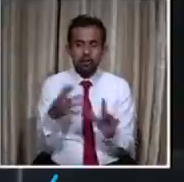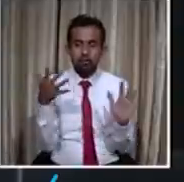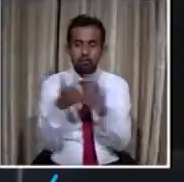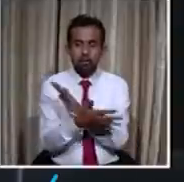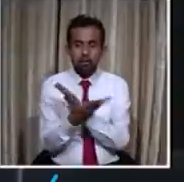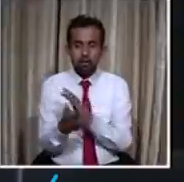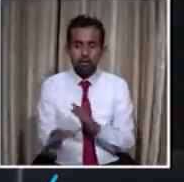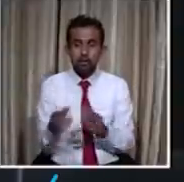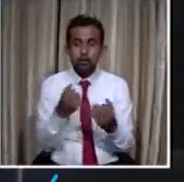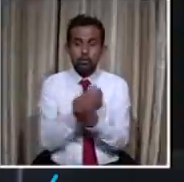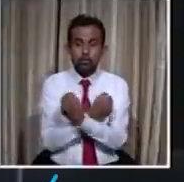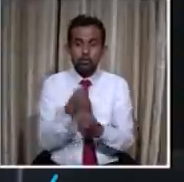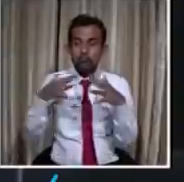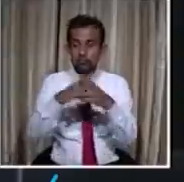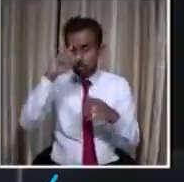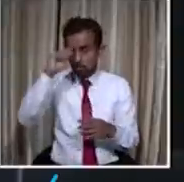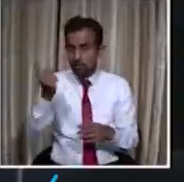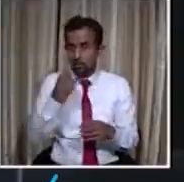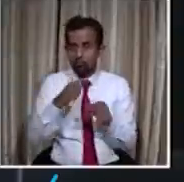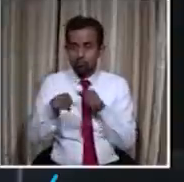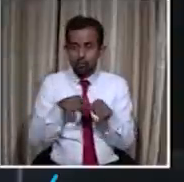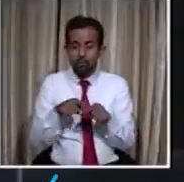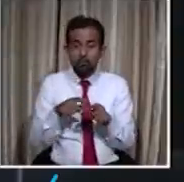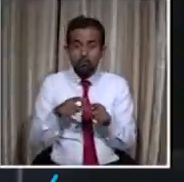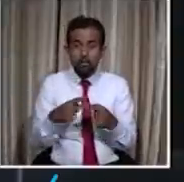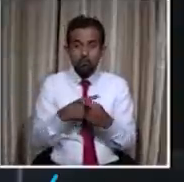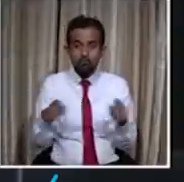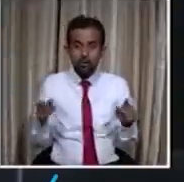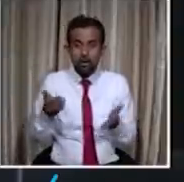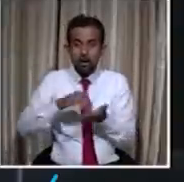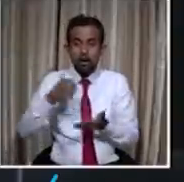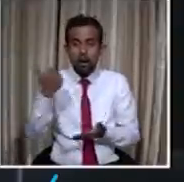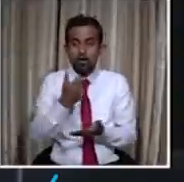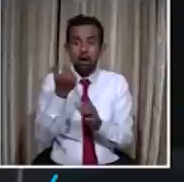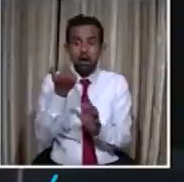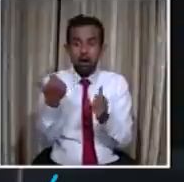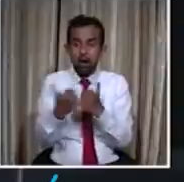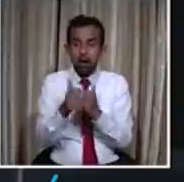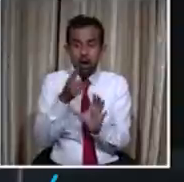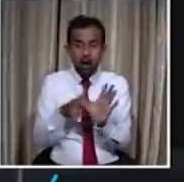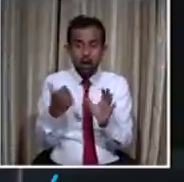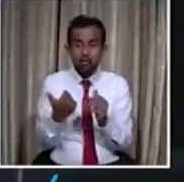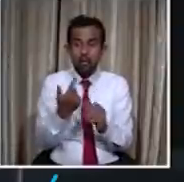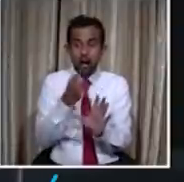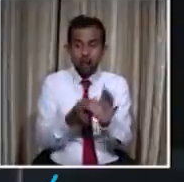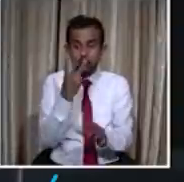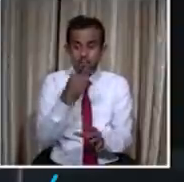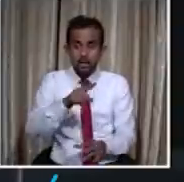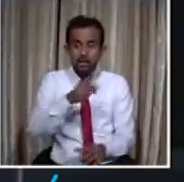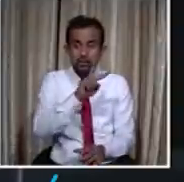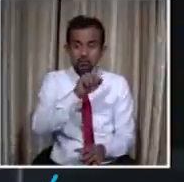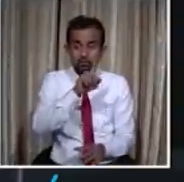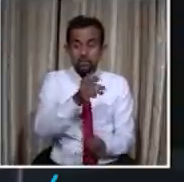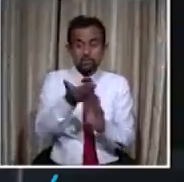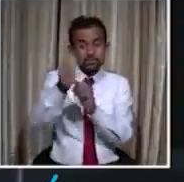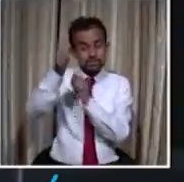කළ තියෙනවා පොලිස් දෙපාර්තමේන්තුවේ ගරාජයේ විසින්. මේ තියෙන ඩිස්පෙන්සර් එක යාවත්කාලීන කළා නැහැ අවුරුදු 3-4කින්. මේ 121ක අගය තියෙන්නේ මේ අවුරුදු